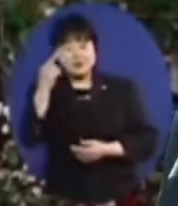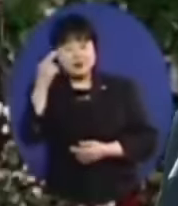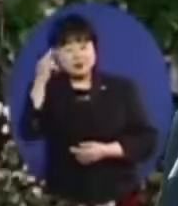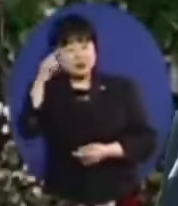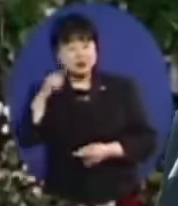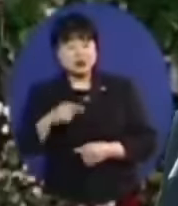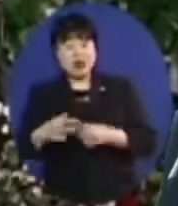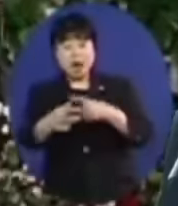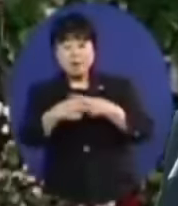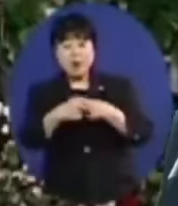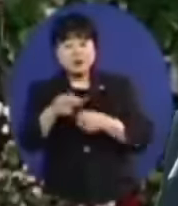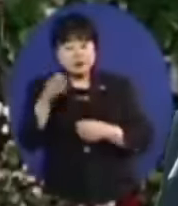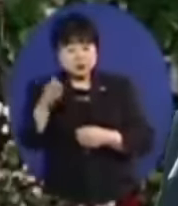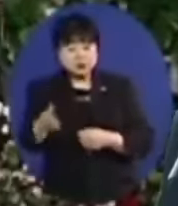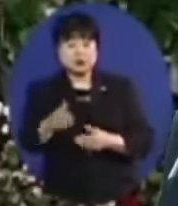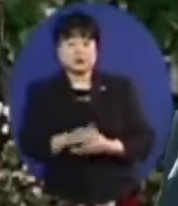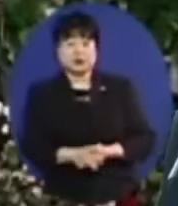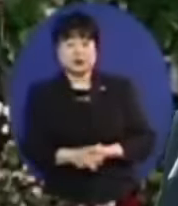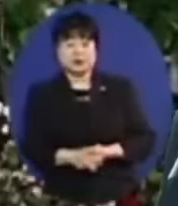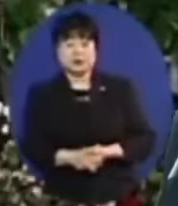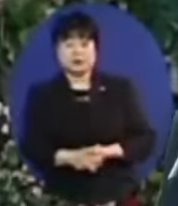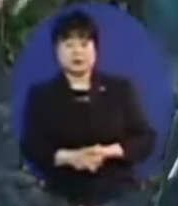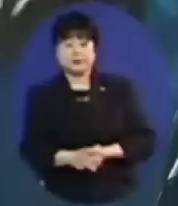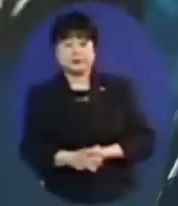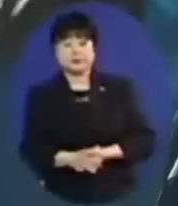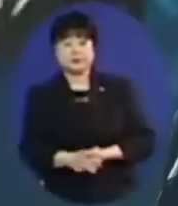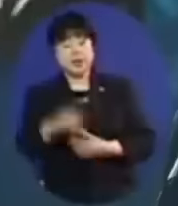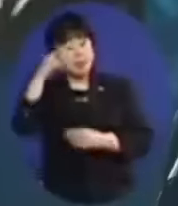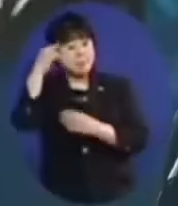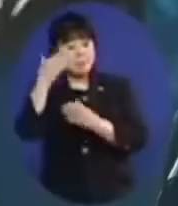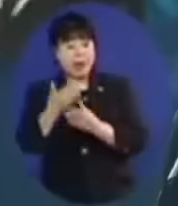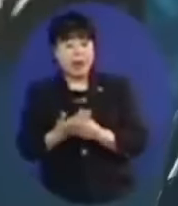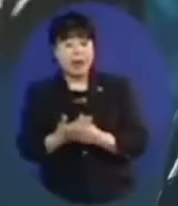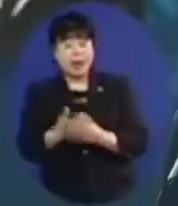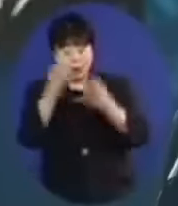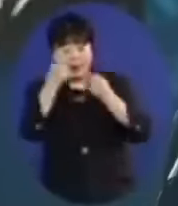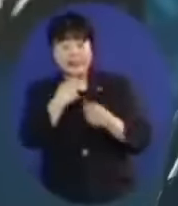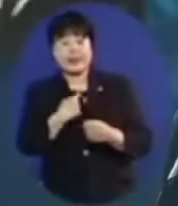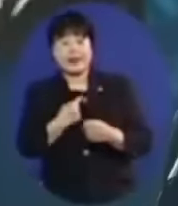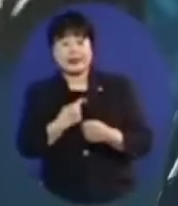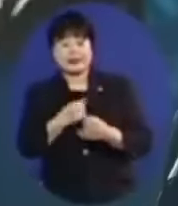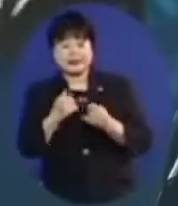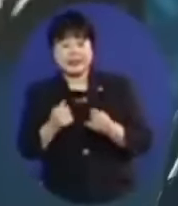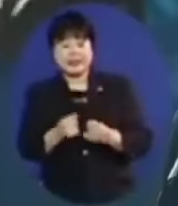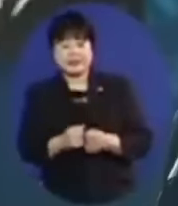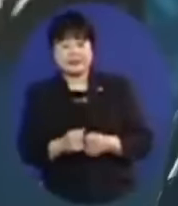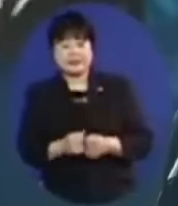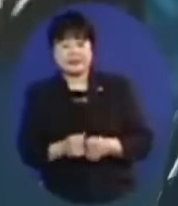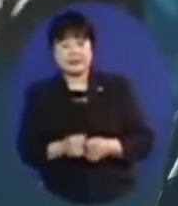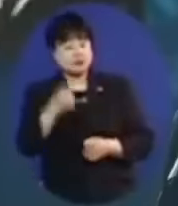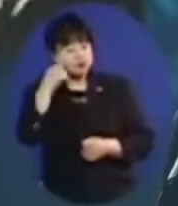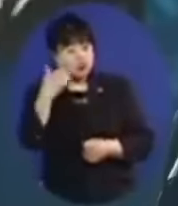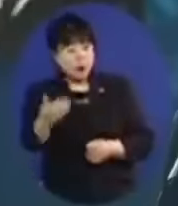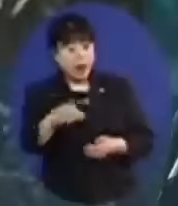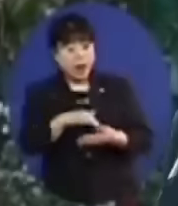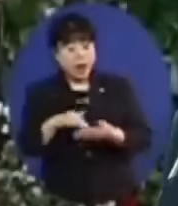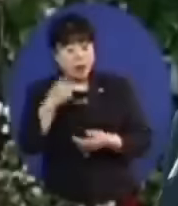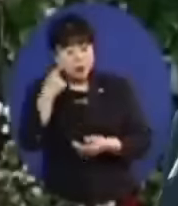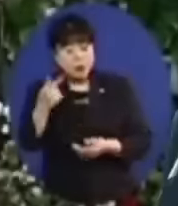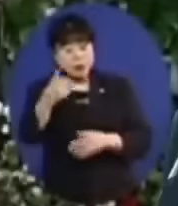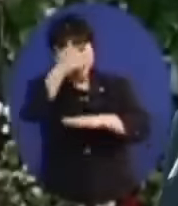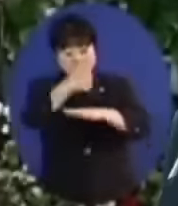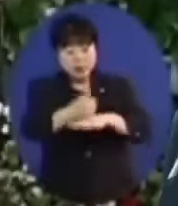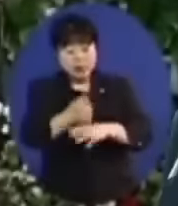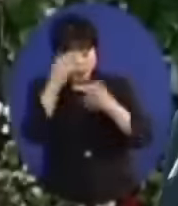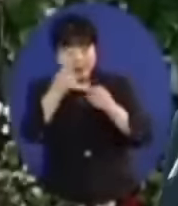정신과 전문의인 에릭 린더맨 박사는 고난당한 사람들을 대상으로 설문조사를 했습니다. 그 결과